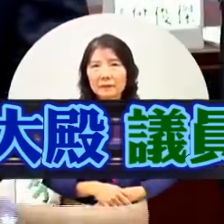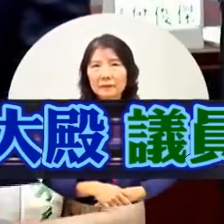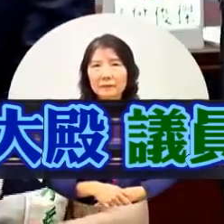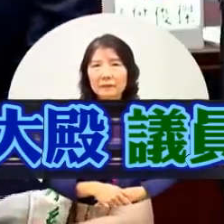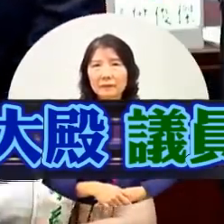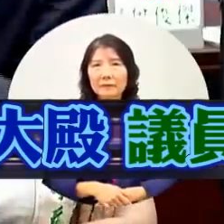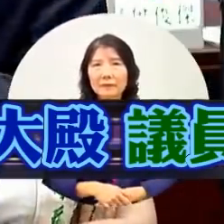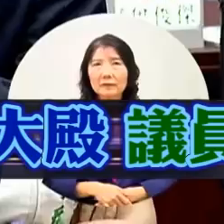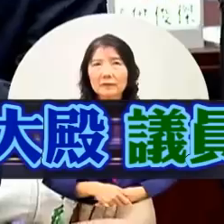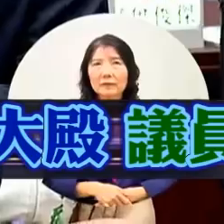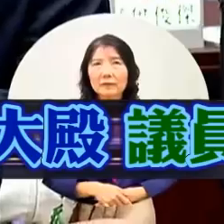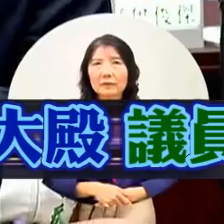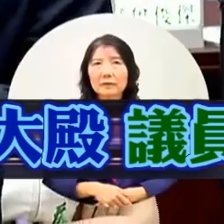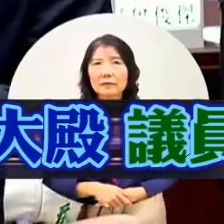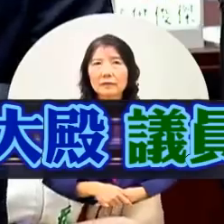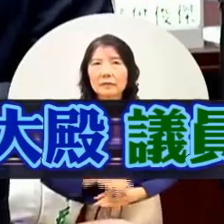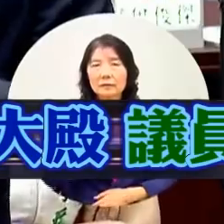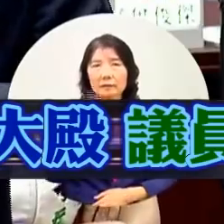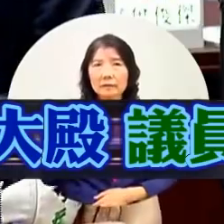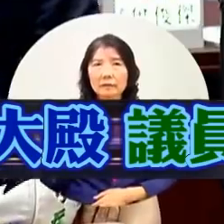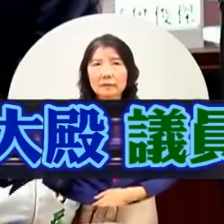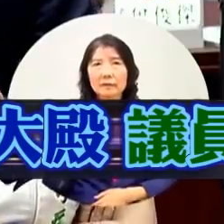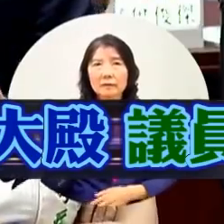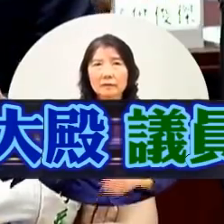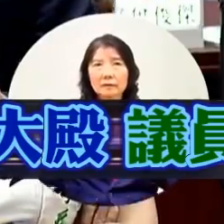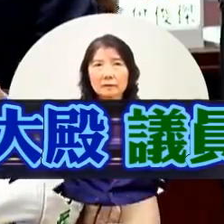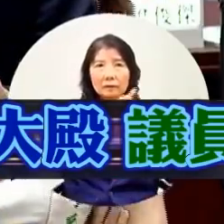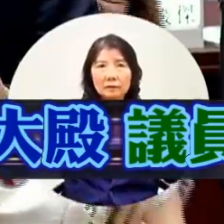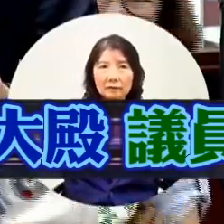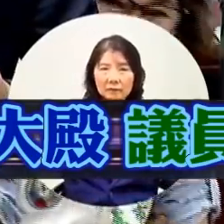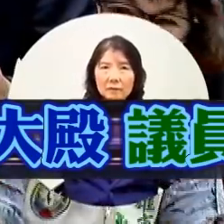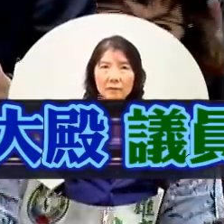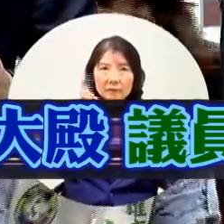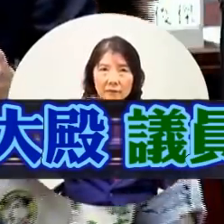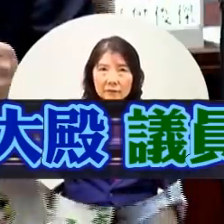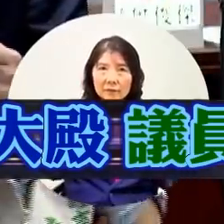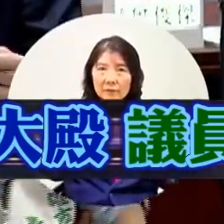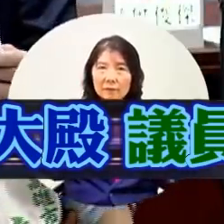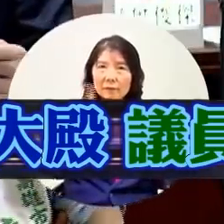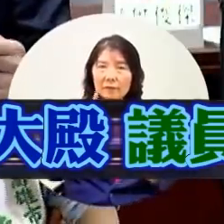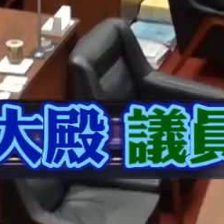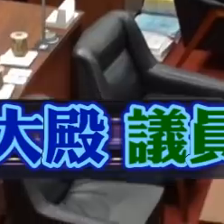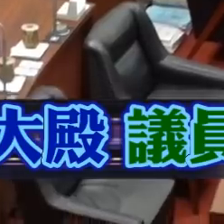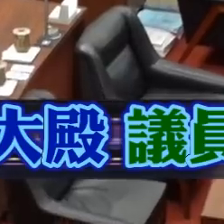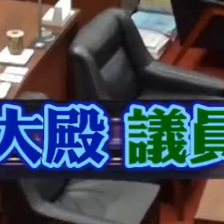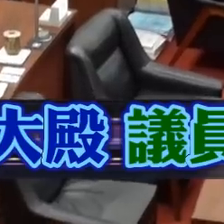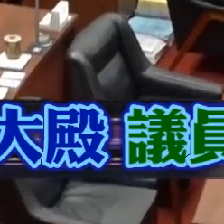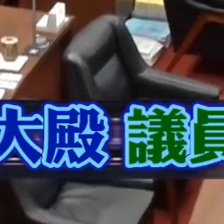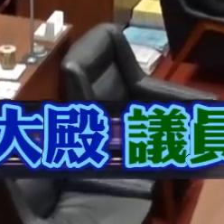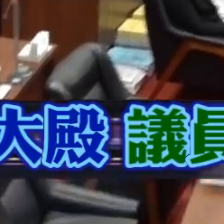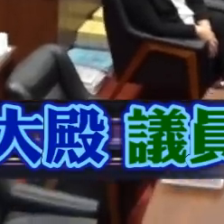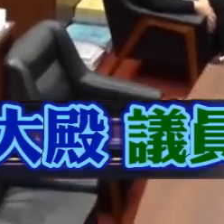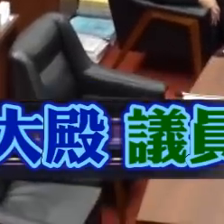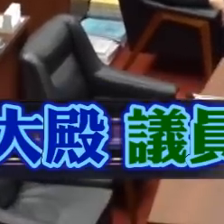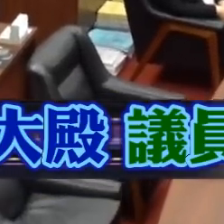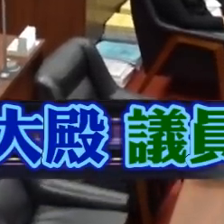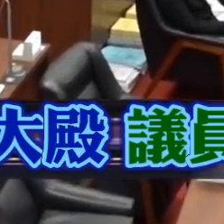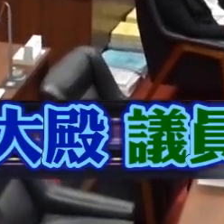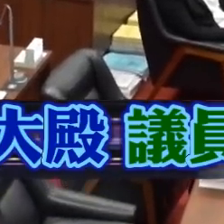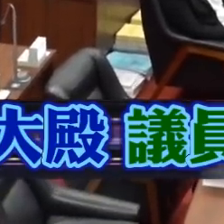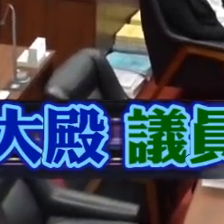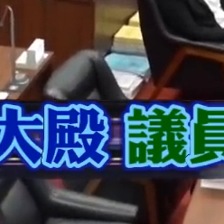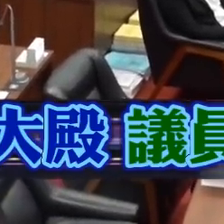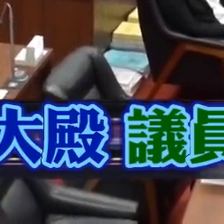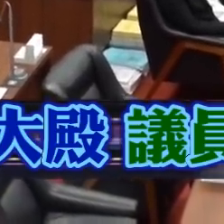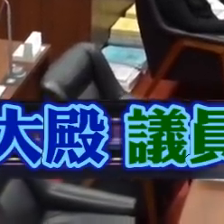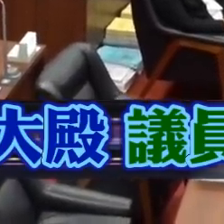来，接下来最南边哪个行政区？请市长回答。 议员，你这个像小孩子一样在。 不是不是，